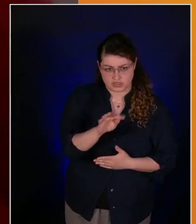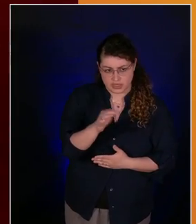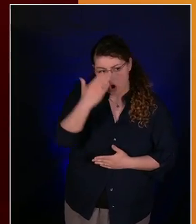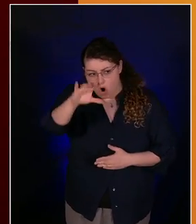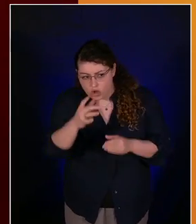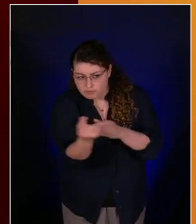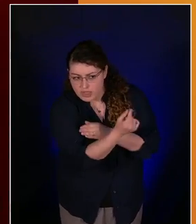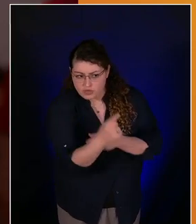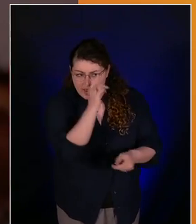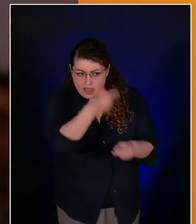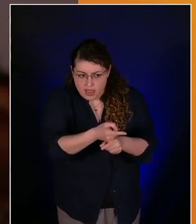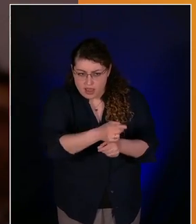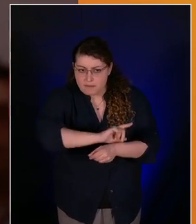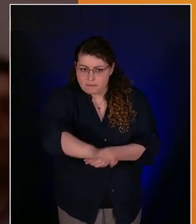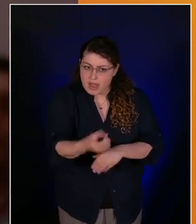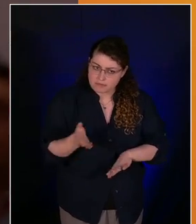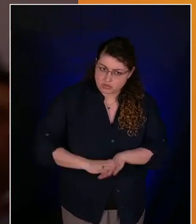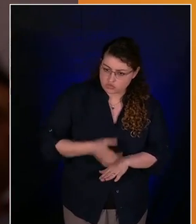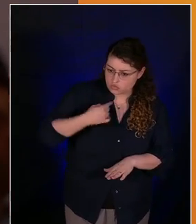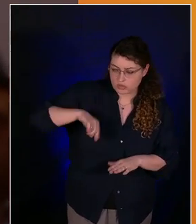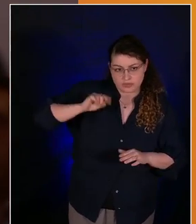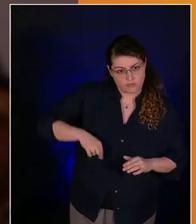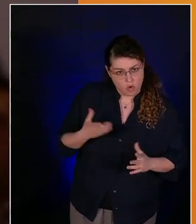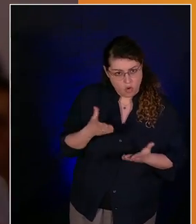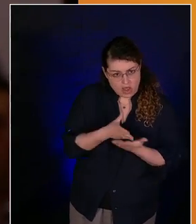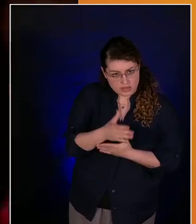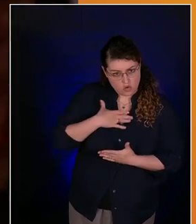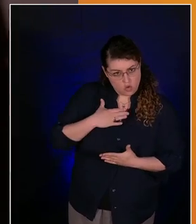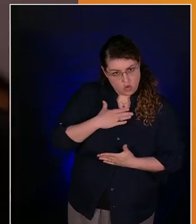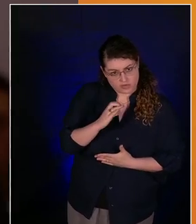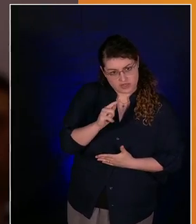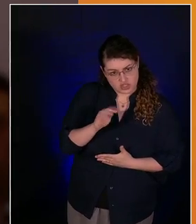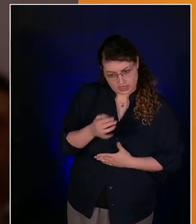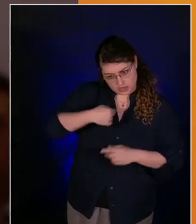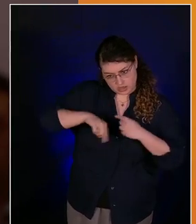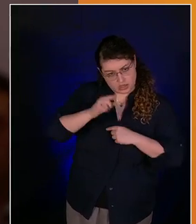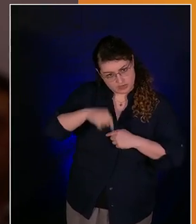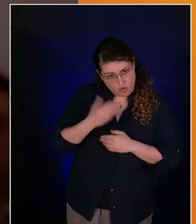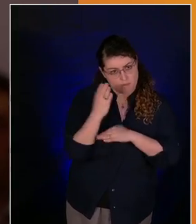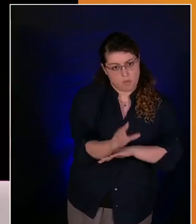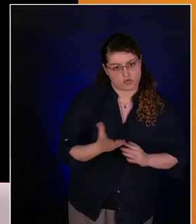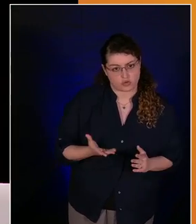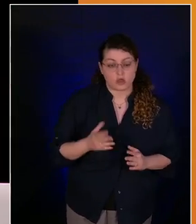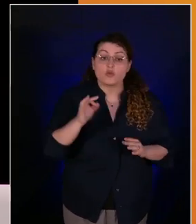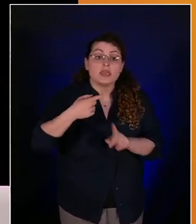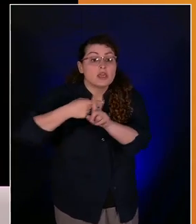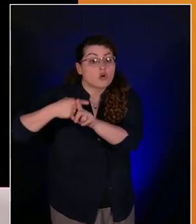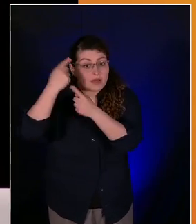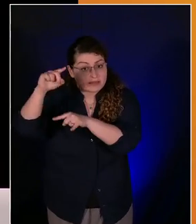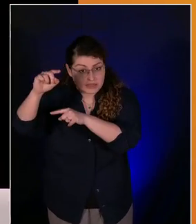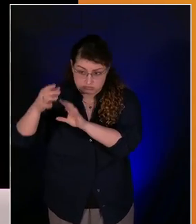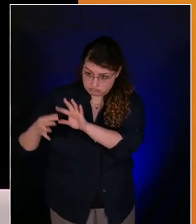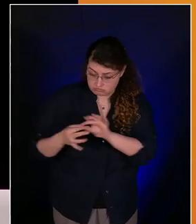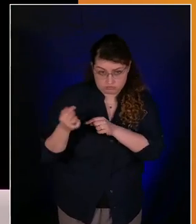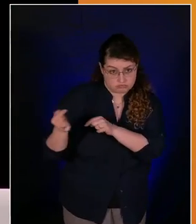autres partenaires mais je pense qu'on doit y aller avec les orientations de notre organisation syndicale oui nos repères revendicatifs sont nos orientations